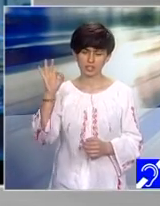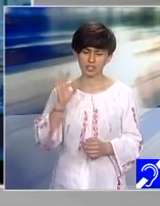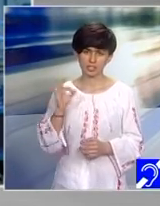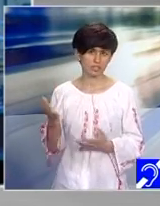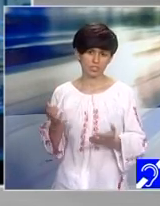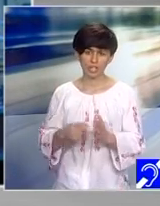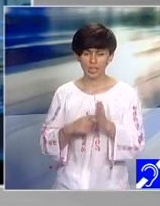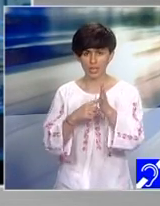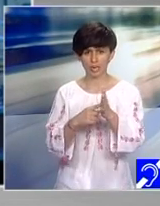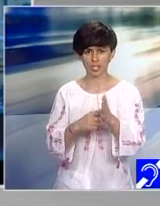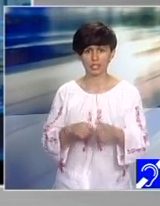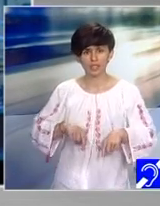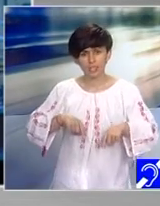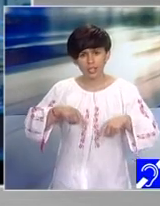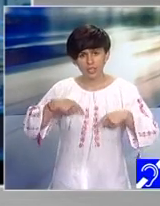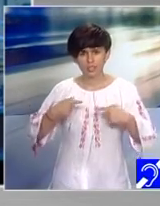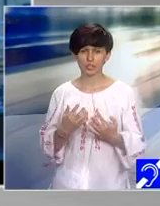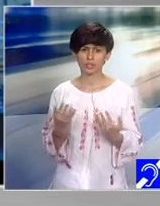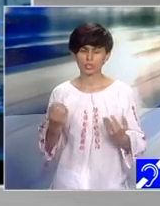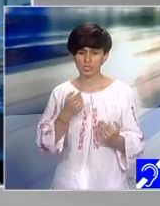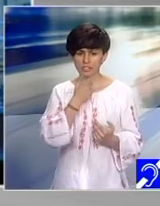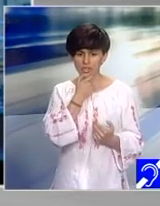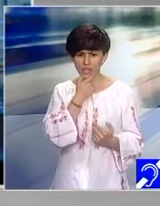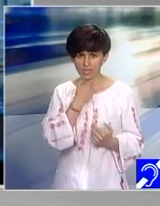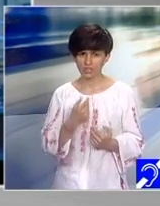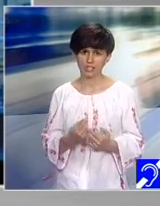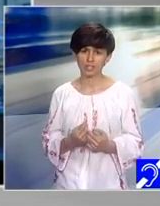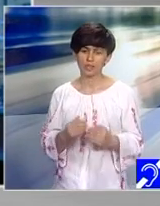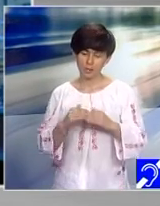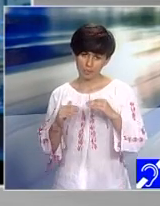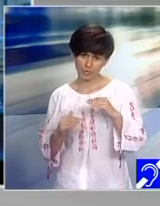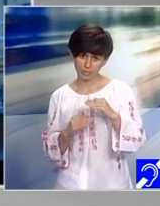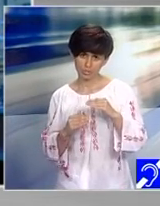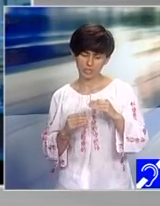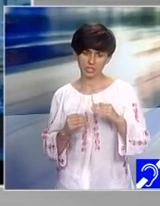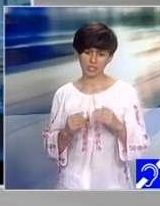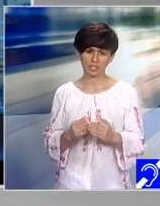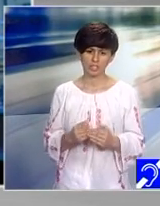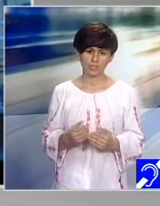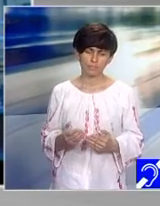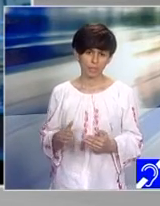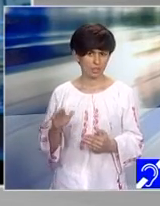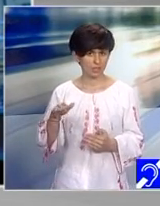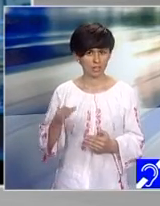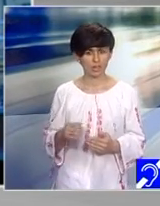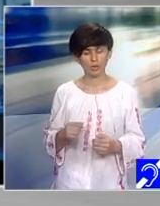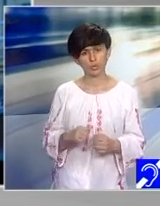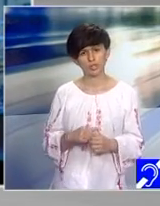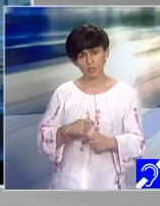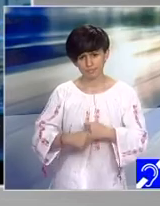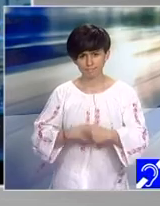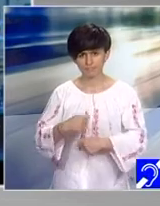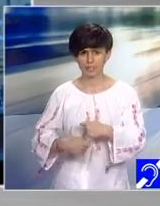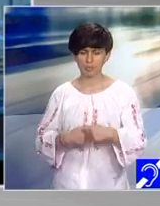că trăiesc în medie cu câțiva ani buni, mai puțin, că au joburi amărâte